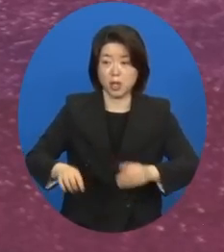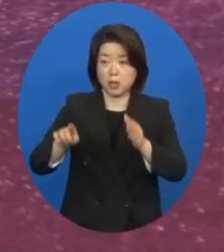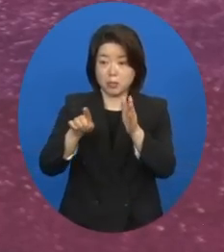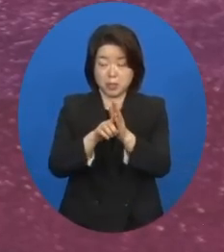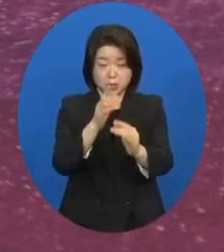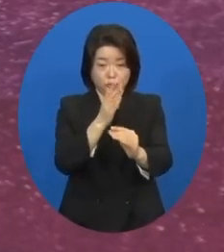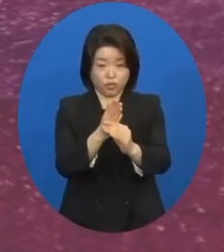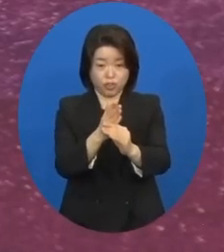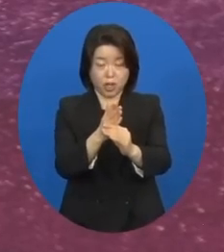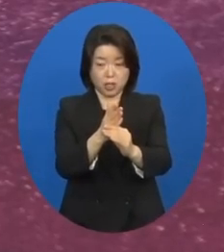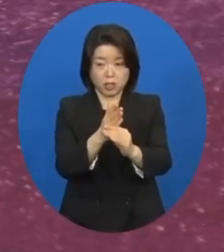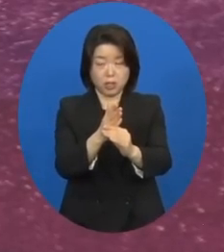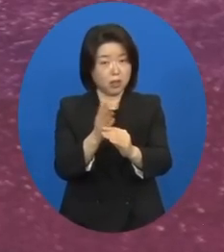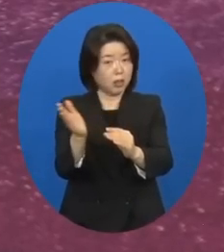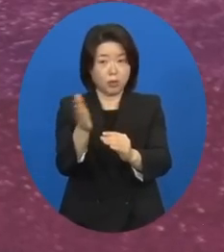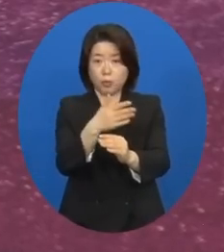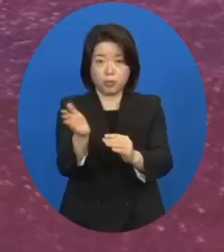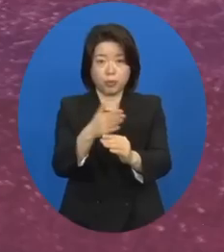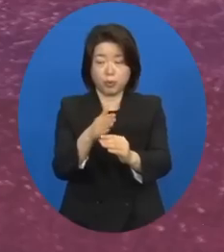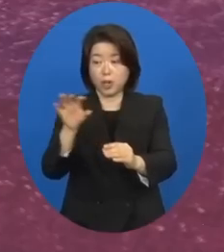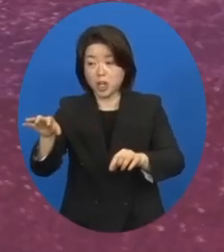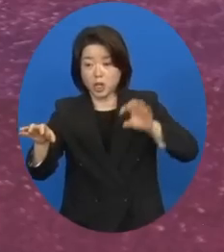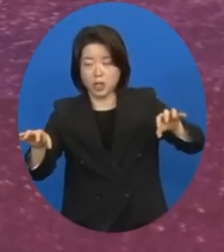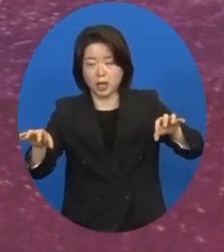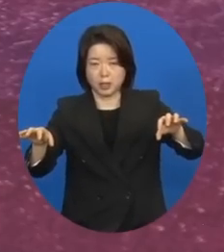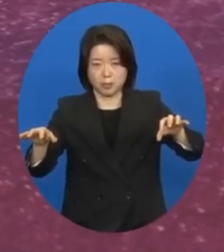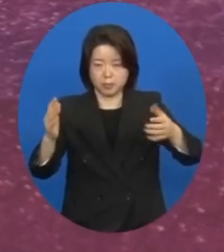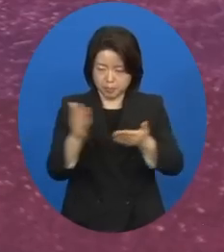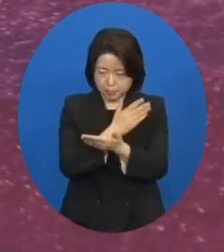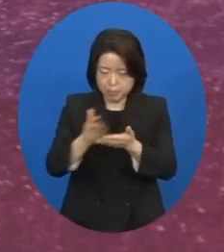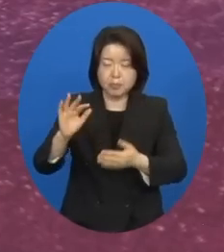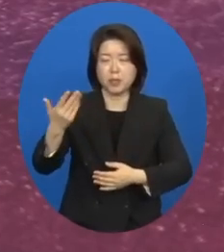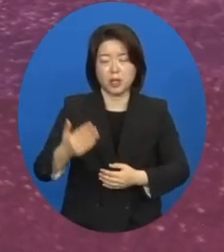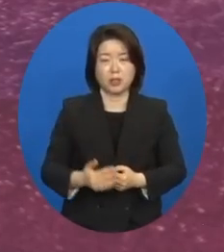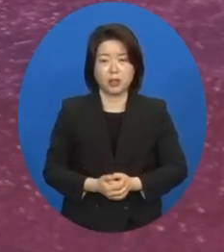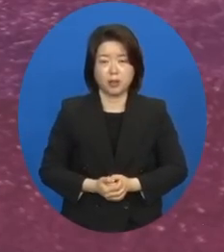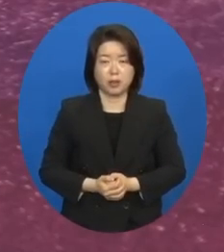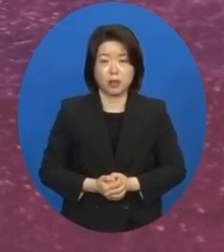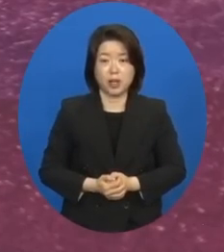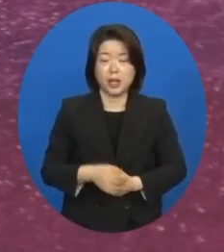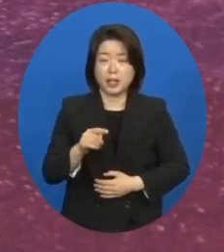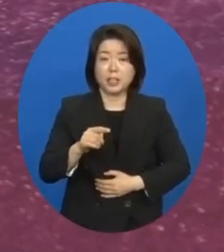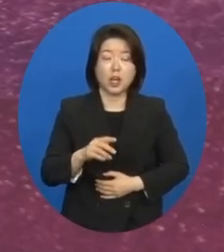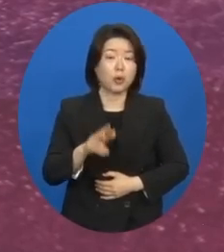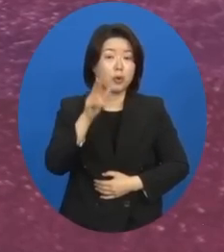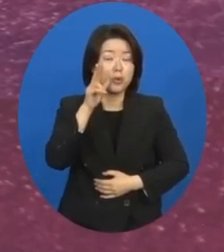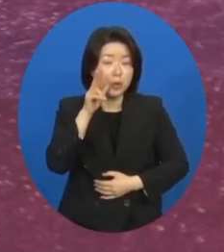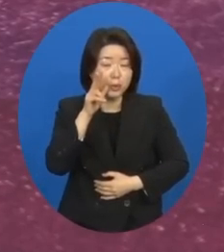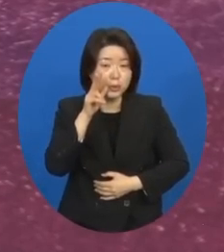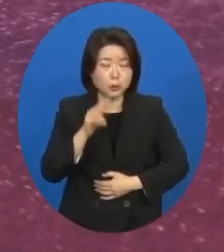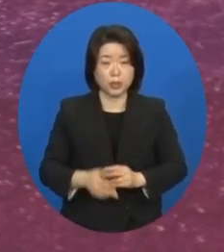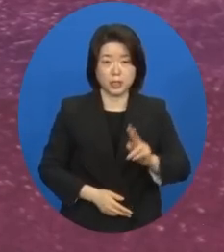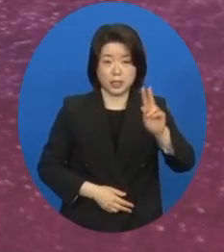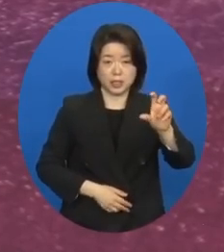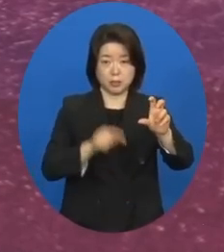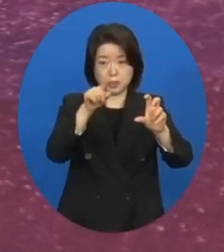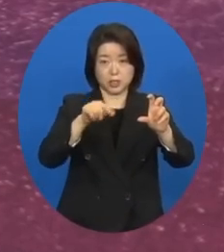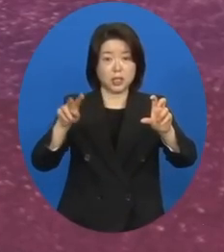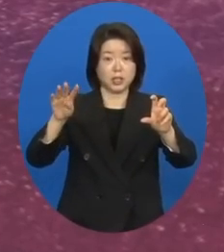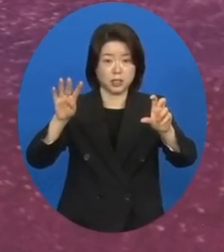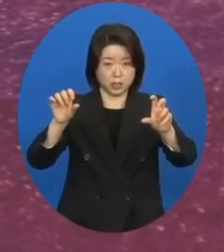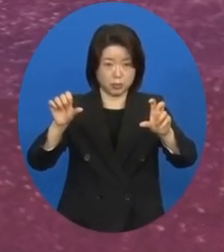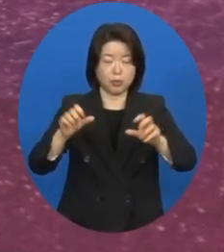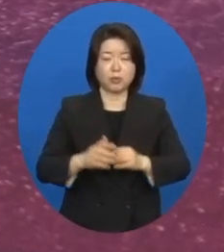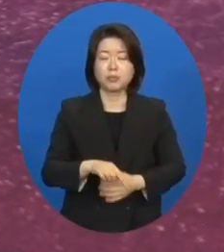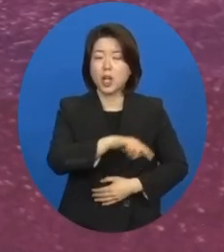없습니다. 여호수아의 마지막 유언을 보세요. 이렇게 선포합니다. 여호수아서 24장 15절. 너희가